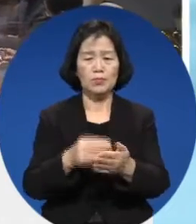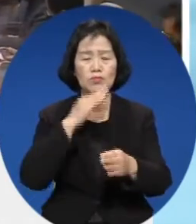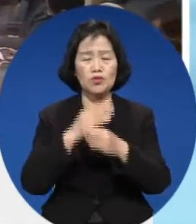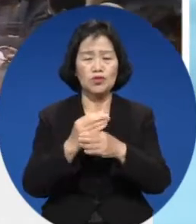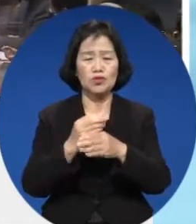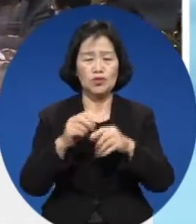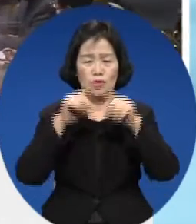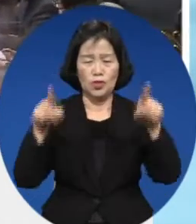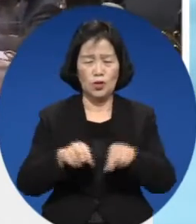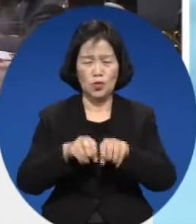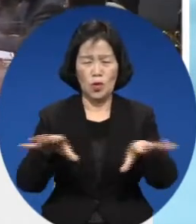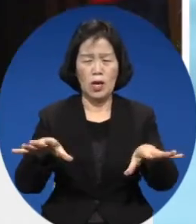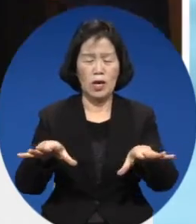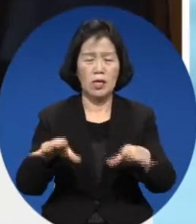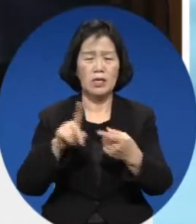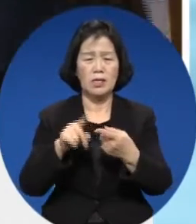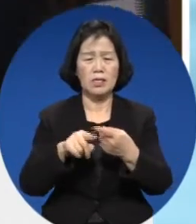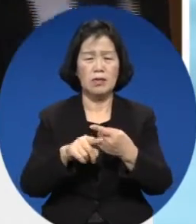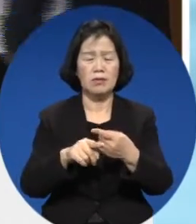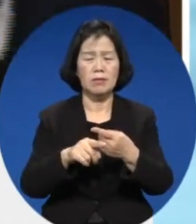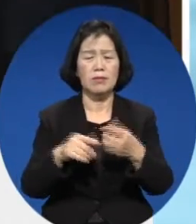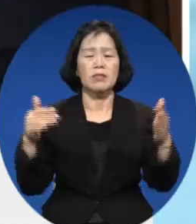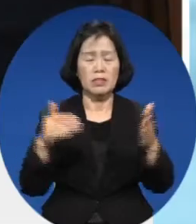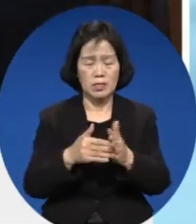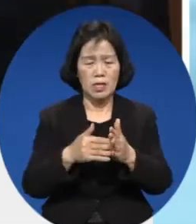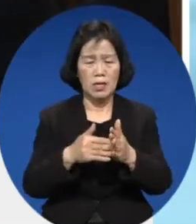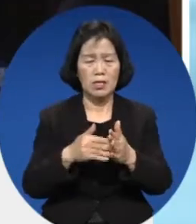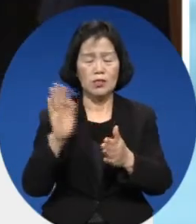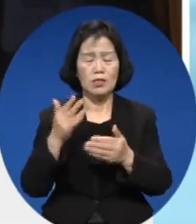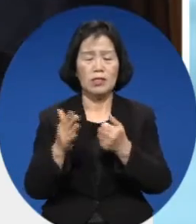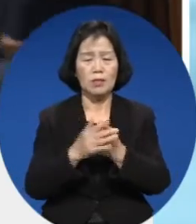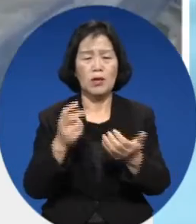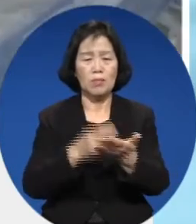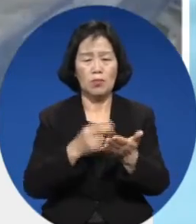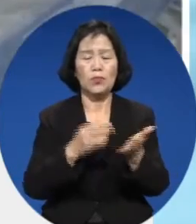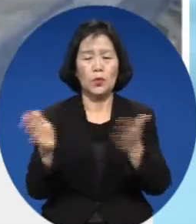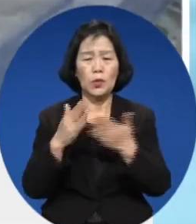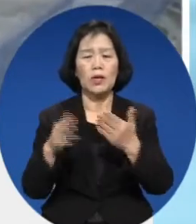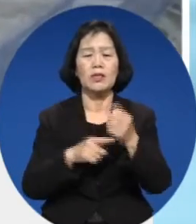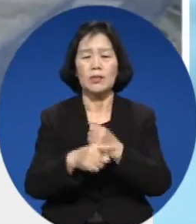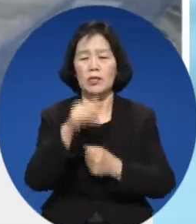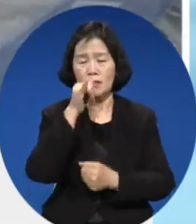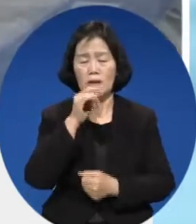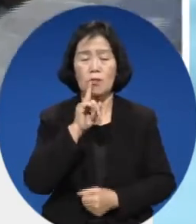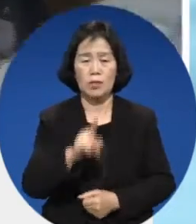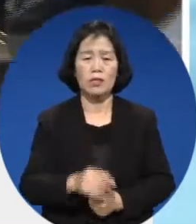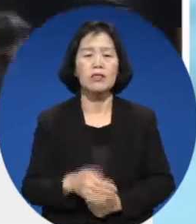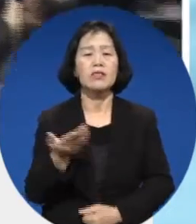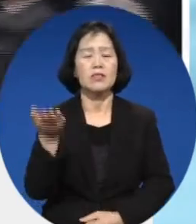전단을 둘러싼 논쟁들이 계속 있었기 때문에 매듭 짓는다는 측면에서 저는 뭐 법 통과의 의미가 있다고 봅니다.